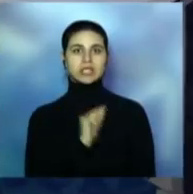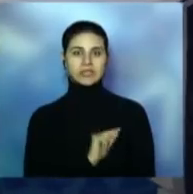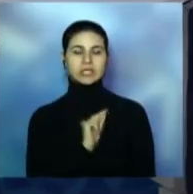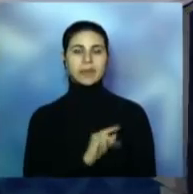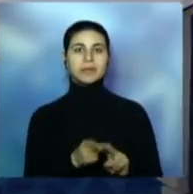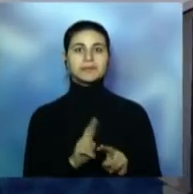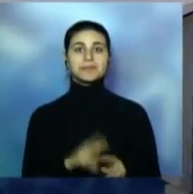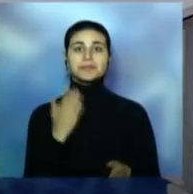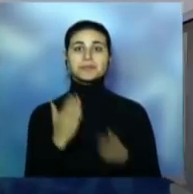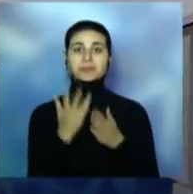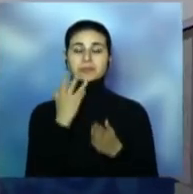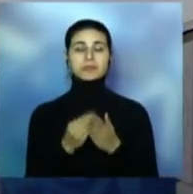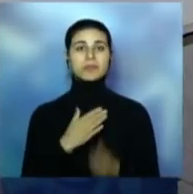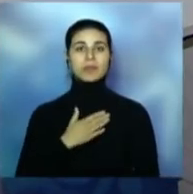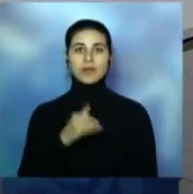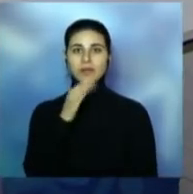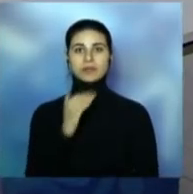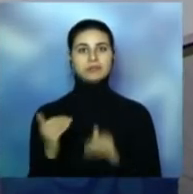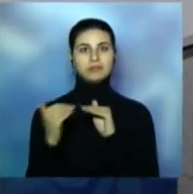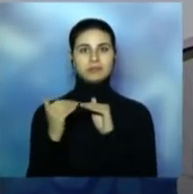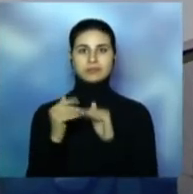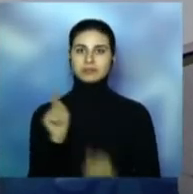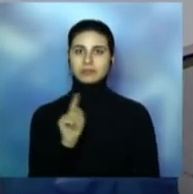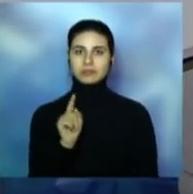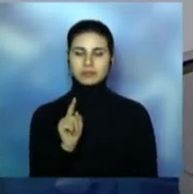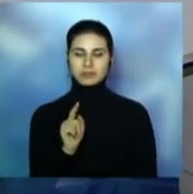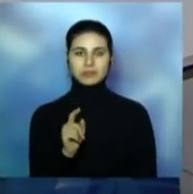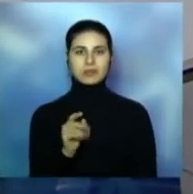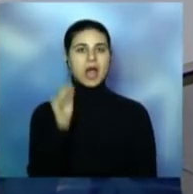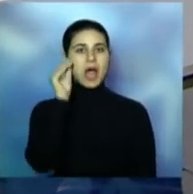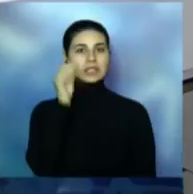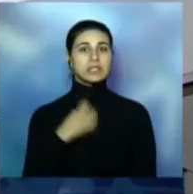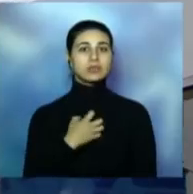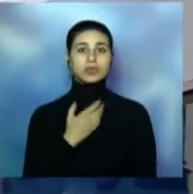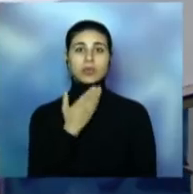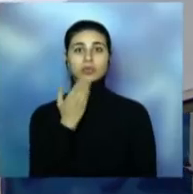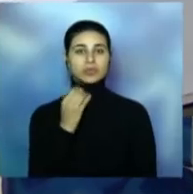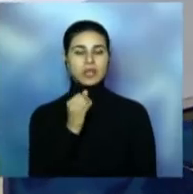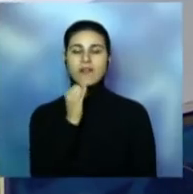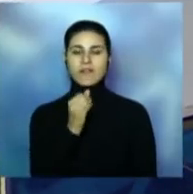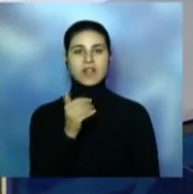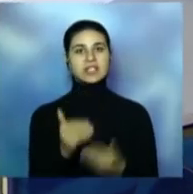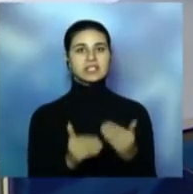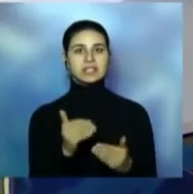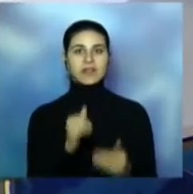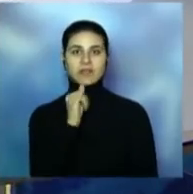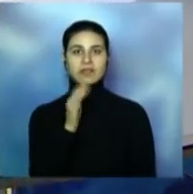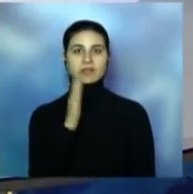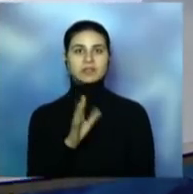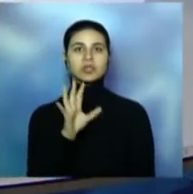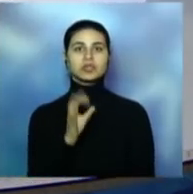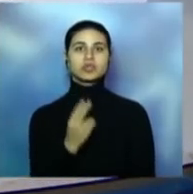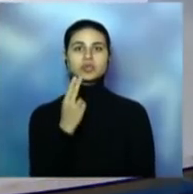რადგან თუ კი ჩვენ არავის ესწორებას არ გავაკეთებთ, არავის აზრი საერთოდ მნიშვნელოვანი არ იქნება ჩვენთვის, ვერ წავალთ წინ, ვერ გავხდებით